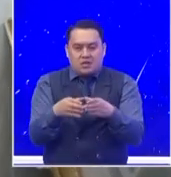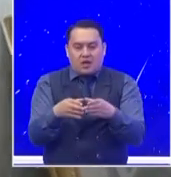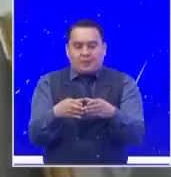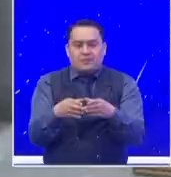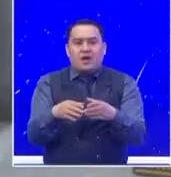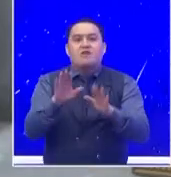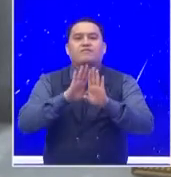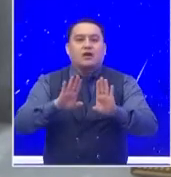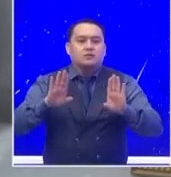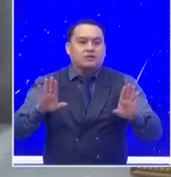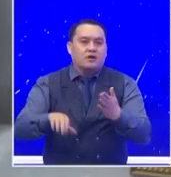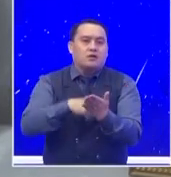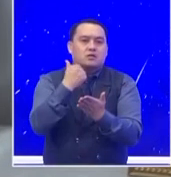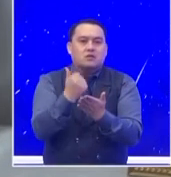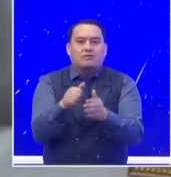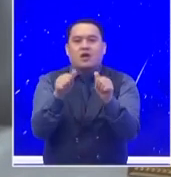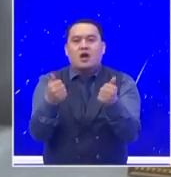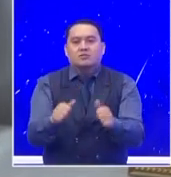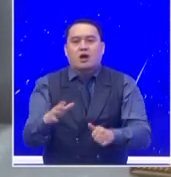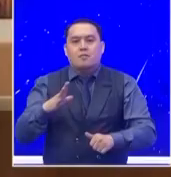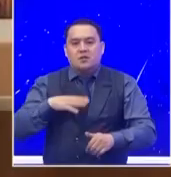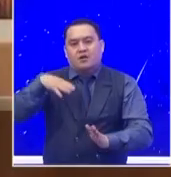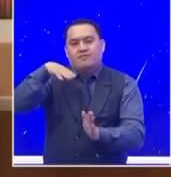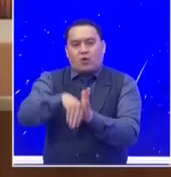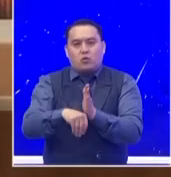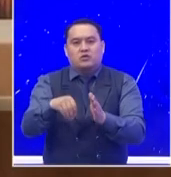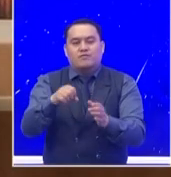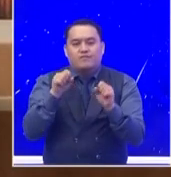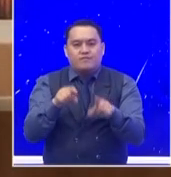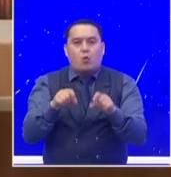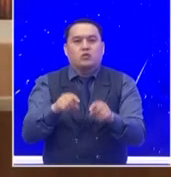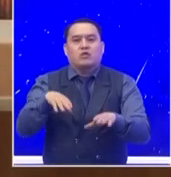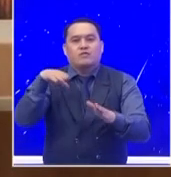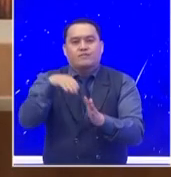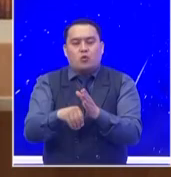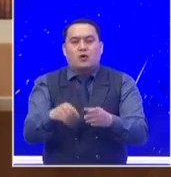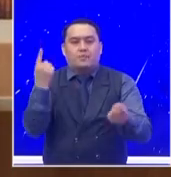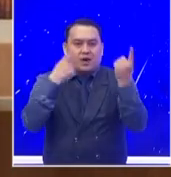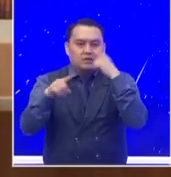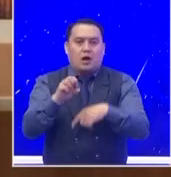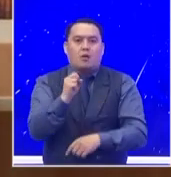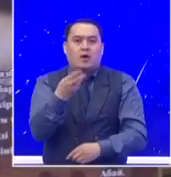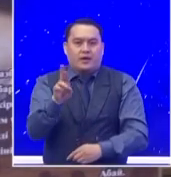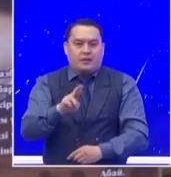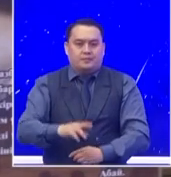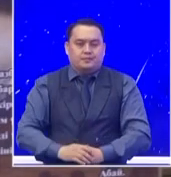представлена выставка, главными экспонатами которой стали вошедшие в Золотой фонд культуры страны произведения Абая